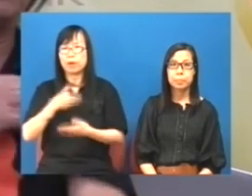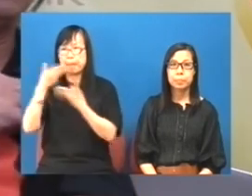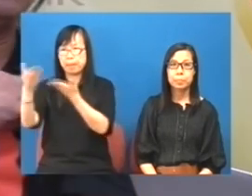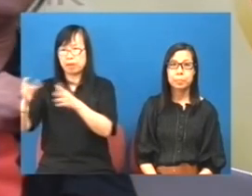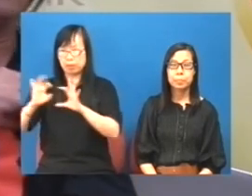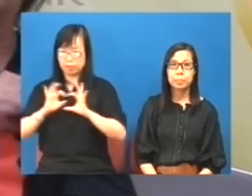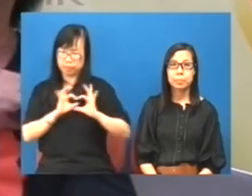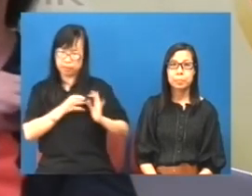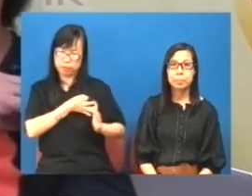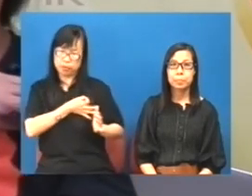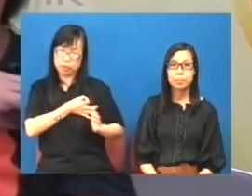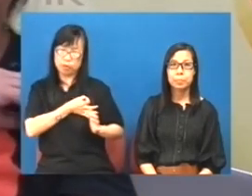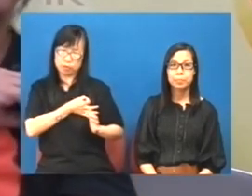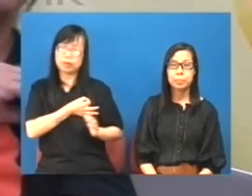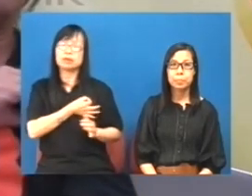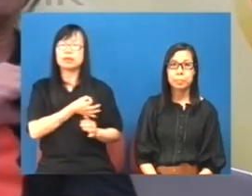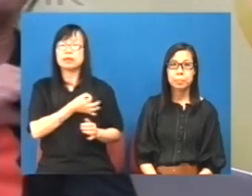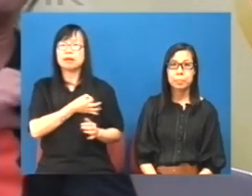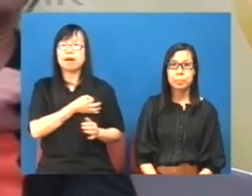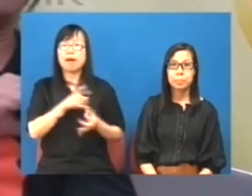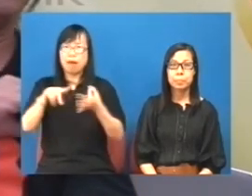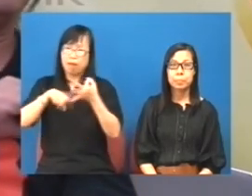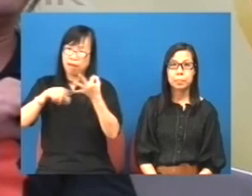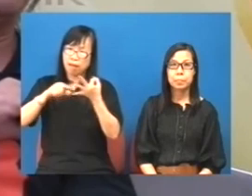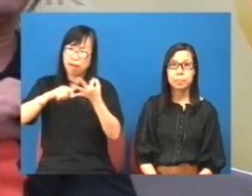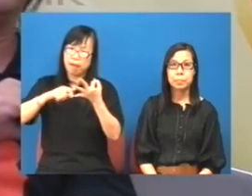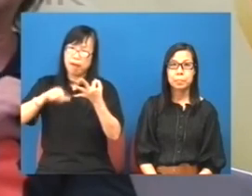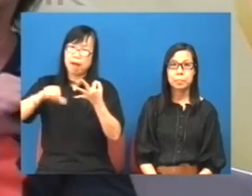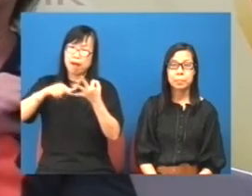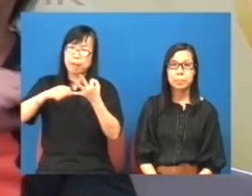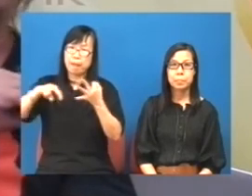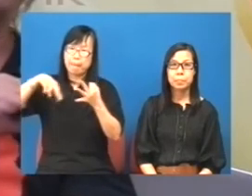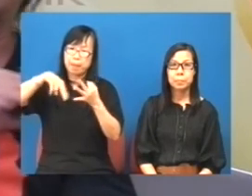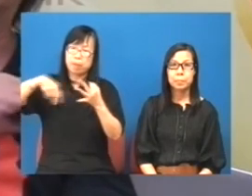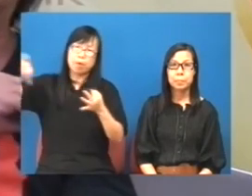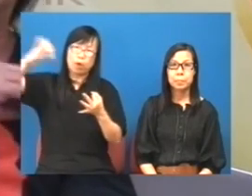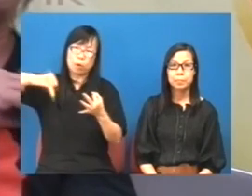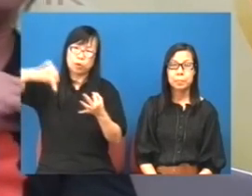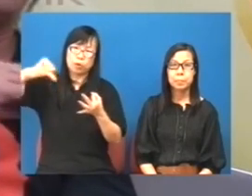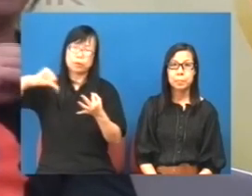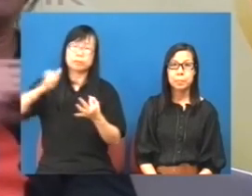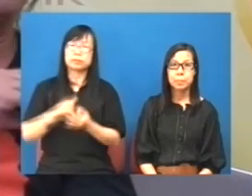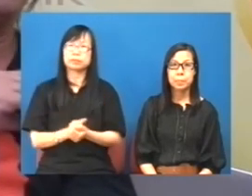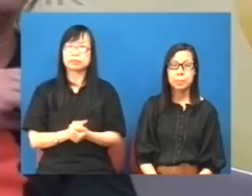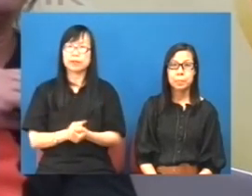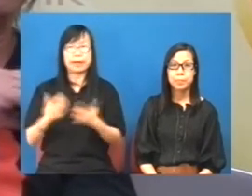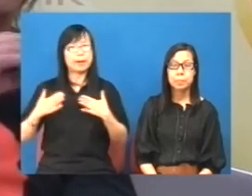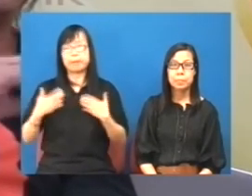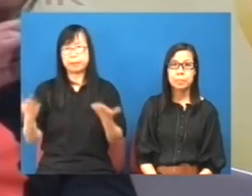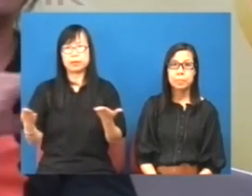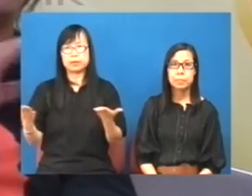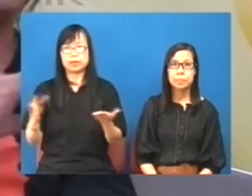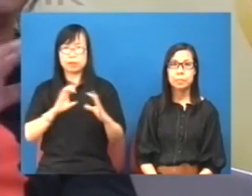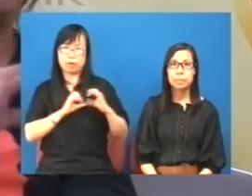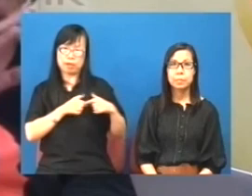箱就是藍主即是某波落台是吧某波落台你藍主就是一個表示這個